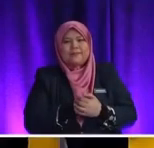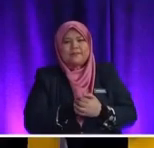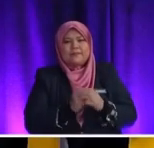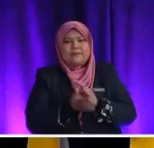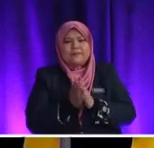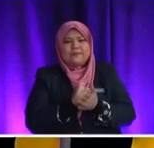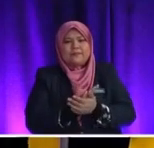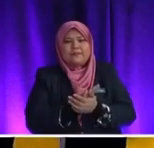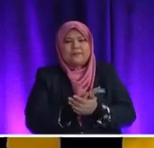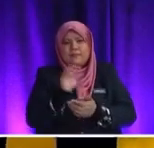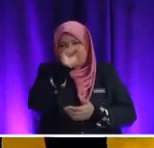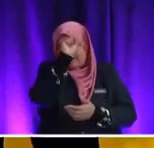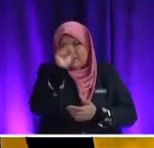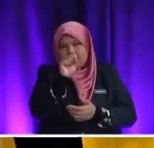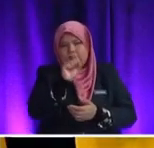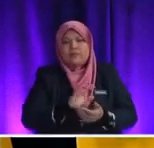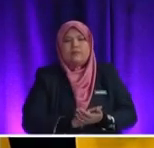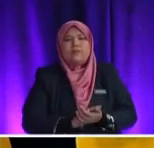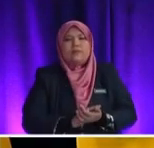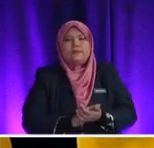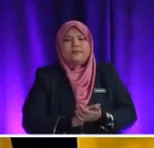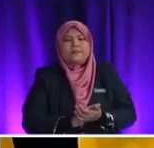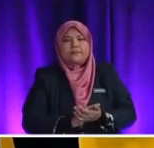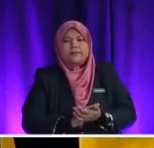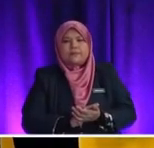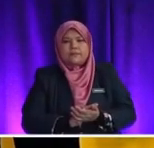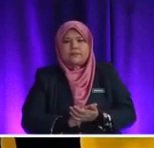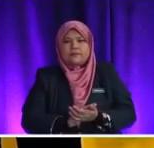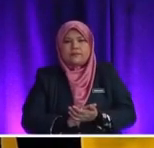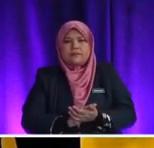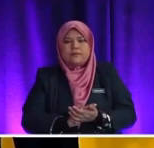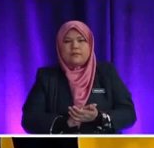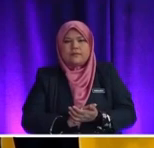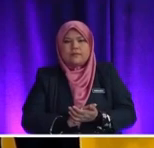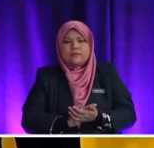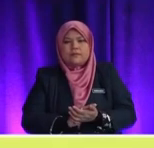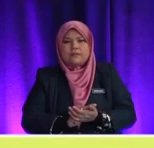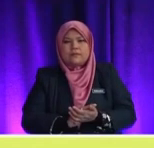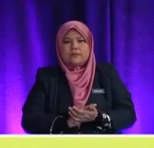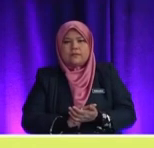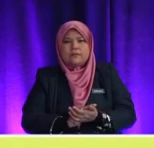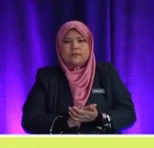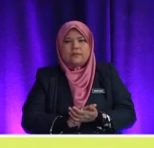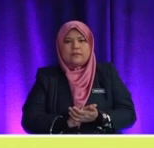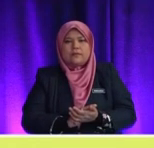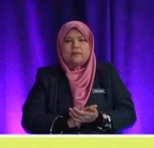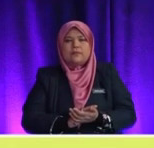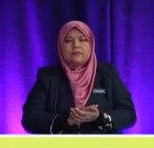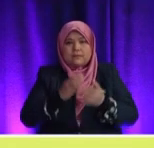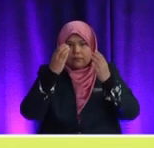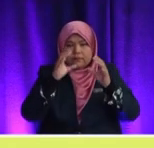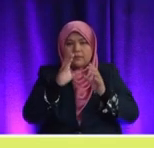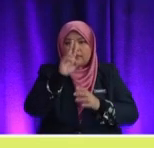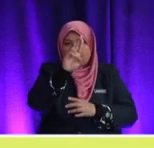kepada soal Oke so Aini dalam situasi lah rohani saya ambil contoh Anila Oke